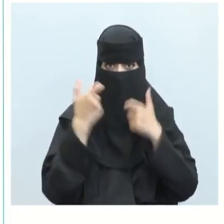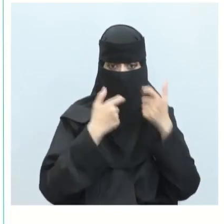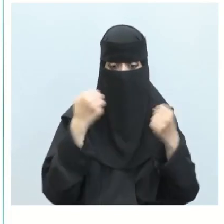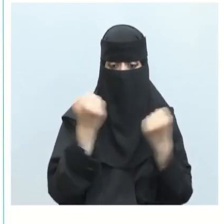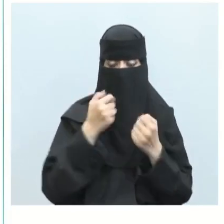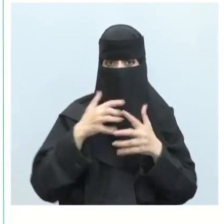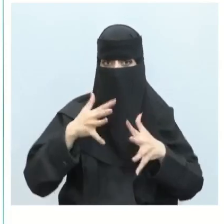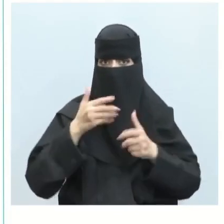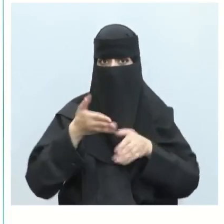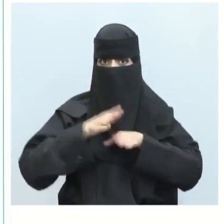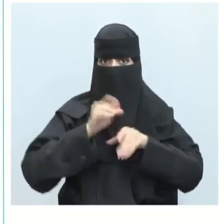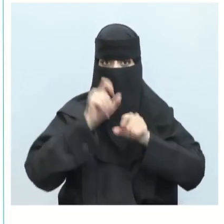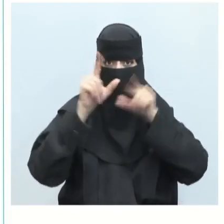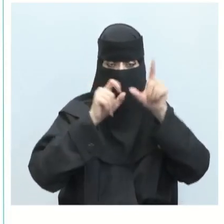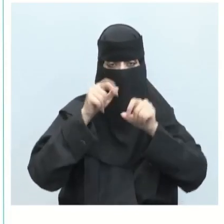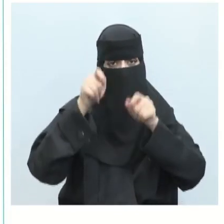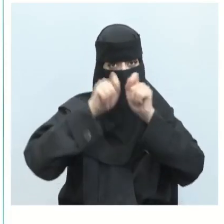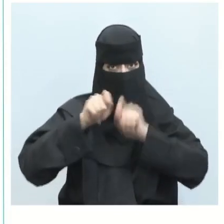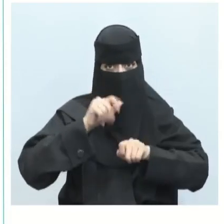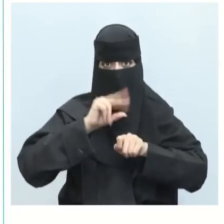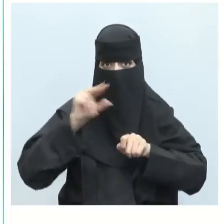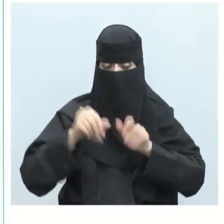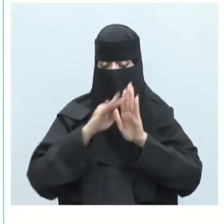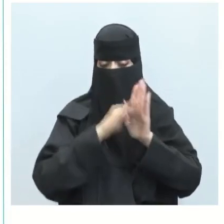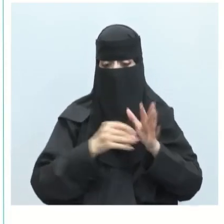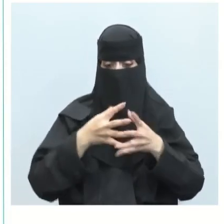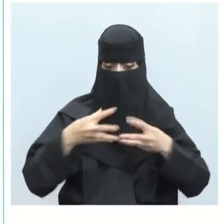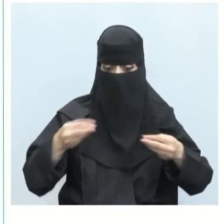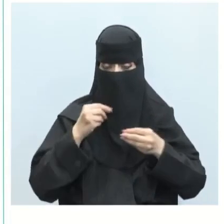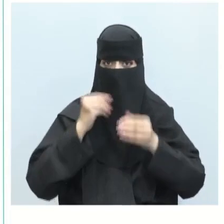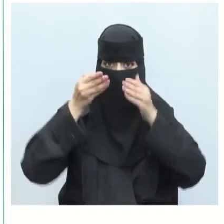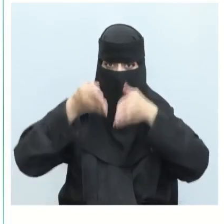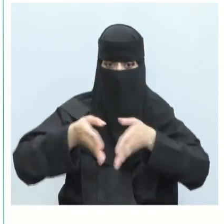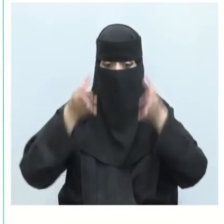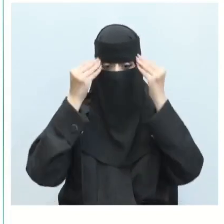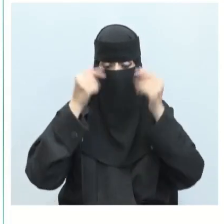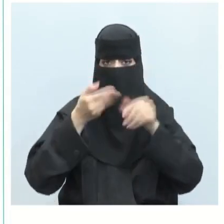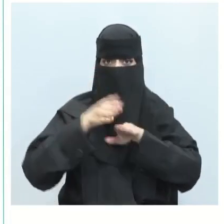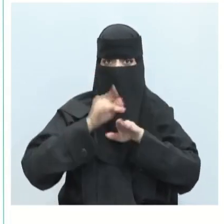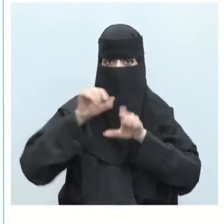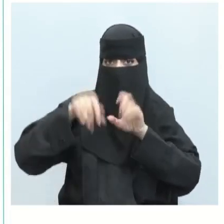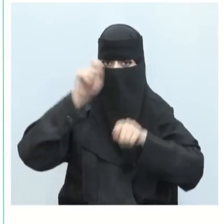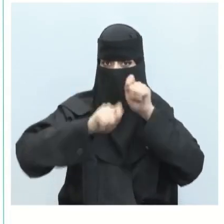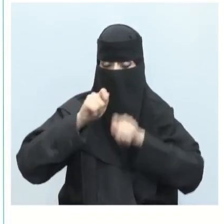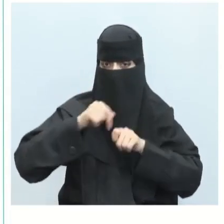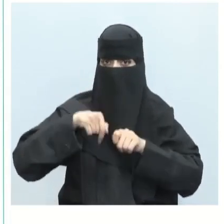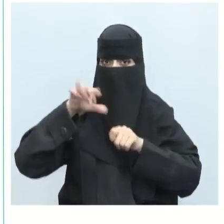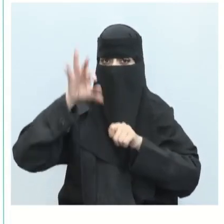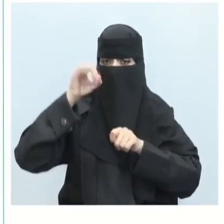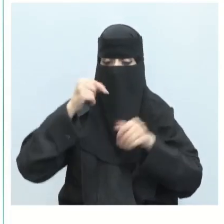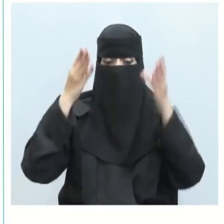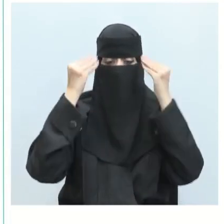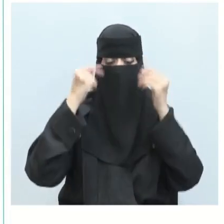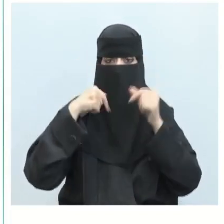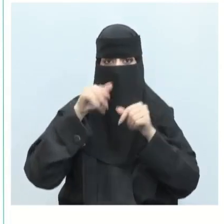باستخدام برنامج واير شارك كذلك قمنا بتحليل تدفق البيانات عن طريق استخدام خيار